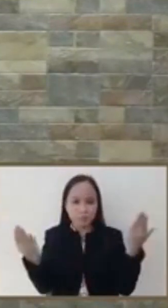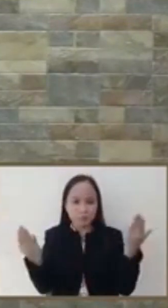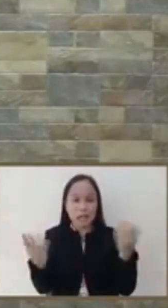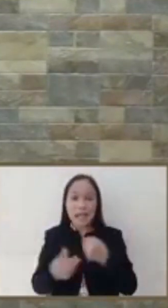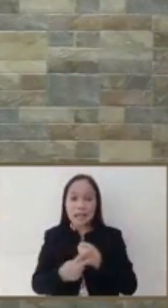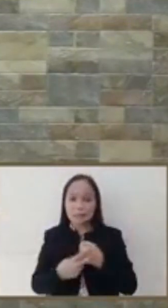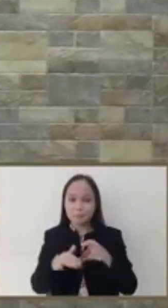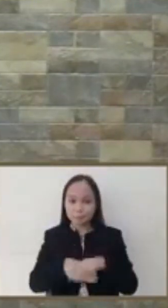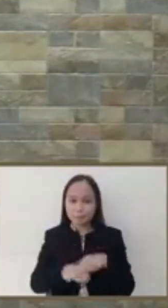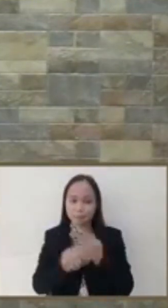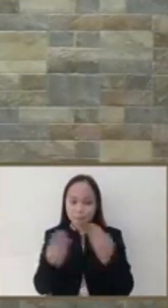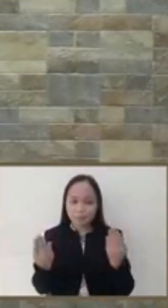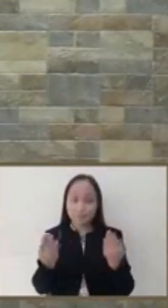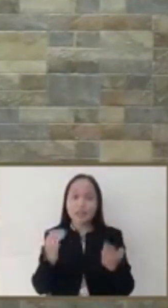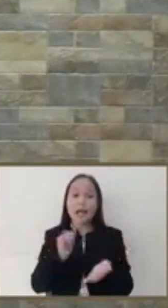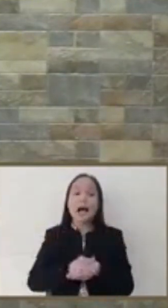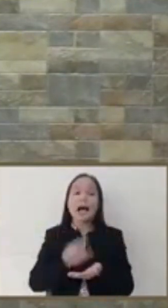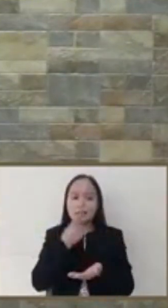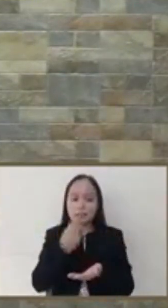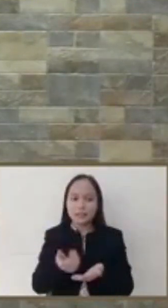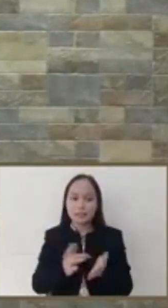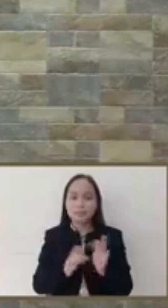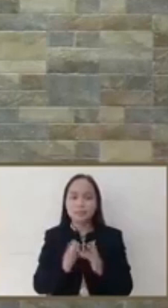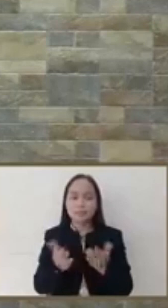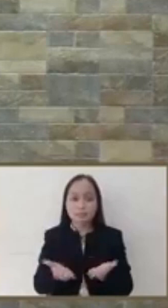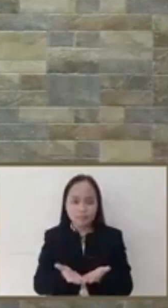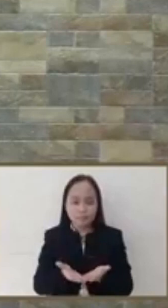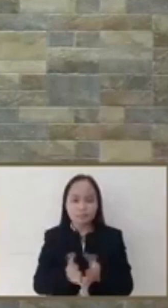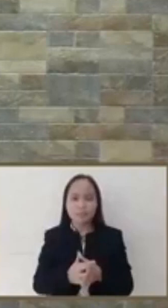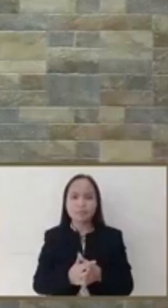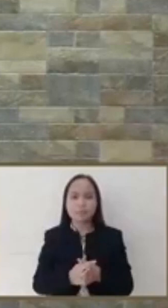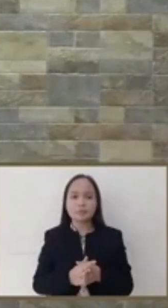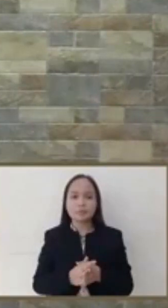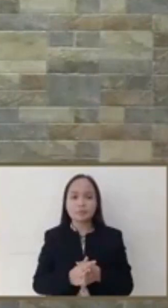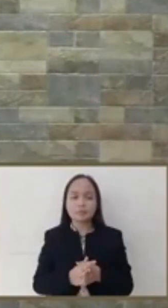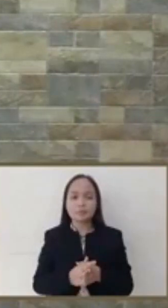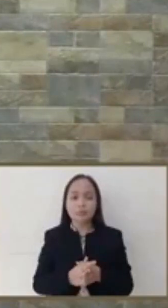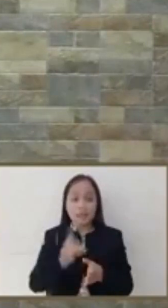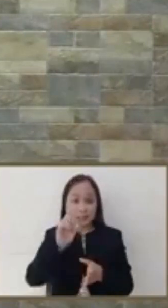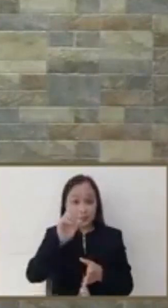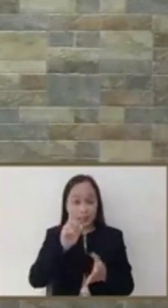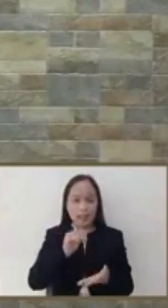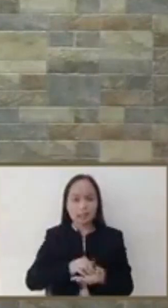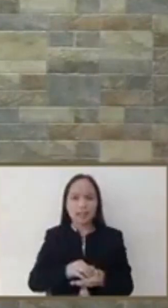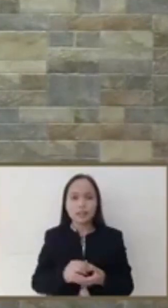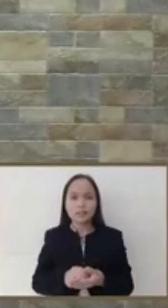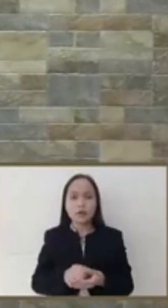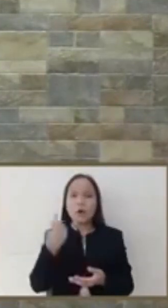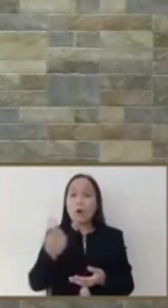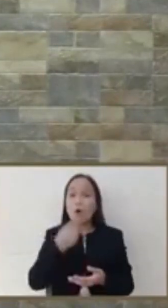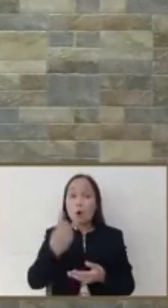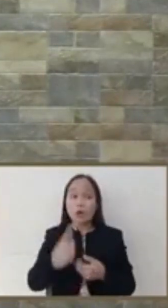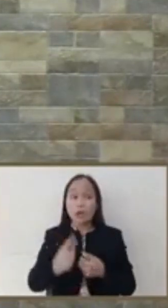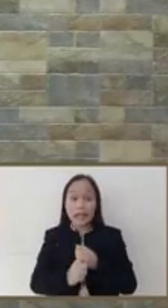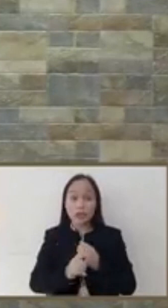This is what the Bible says here. Iyan ho ang pinapakita sa atin dito ng Panginoong Jesucristo, mga kapatid. One more time. The only treasure that